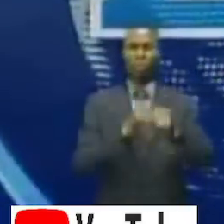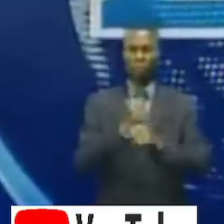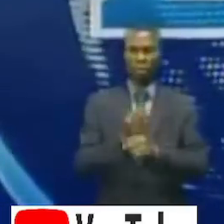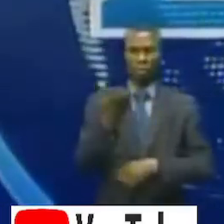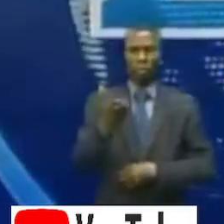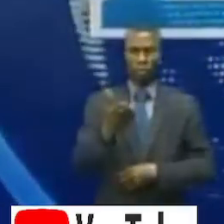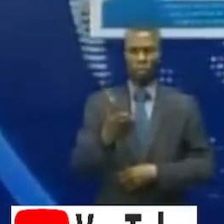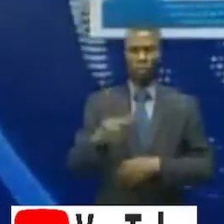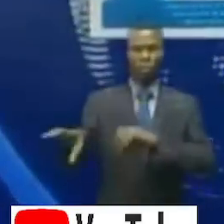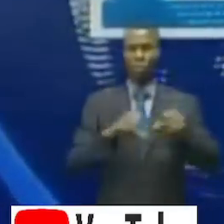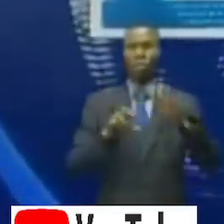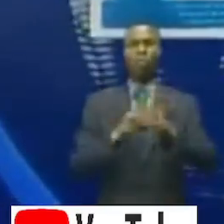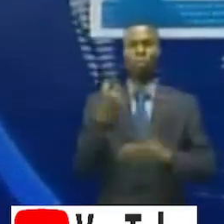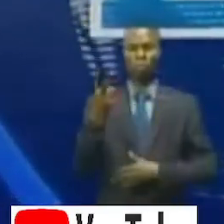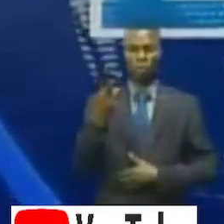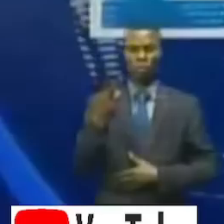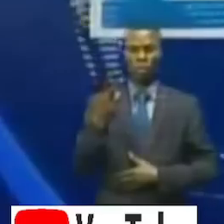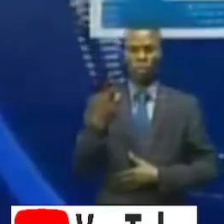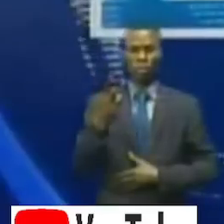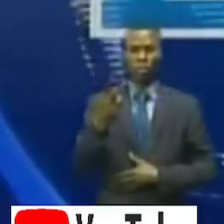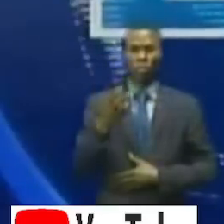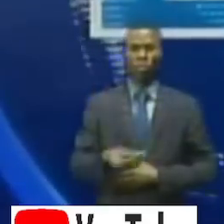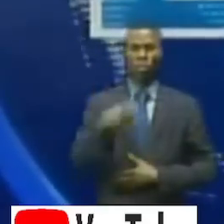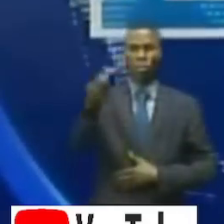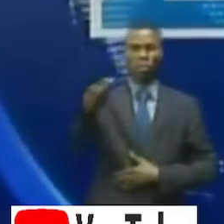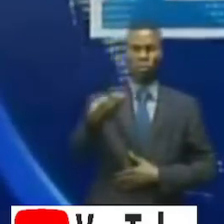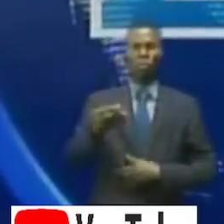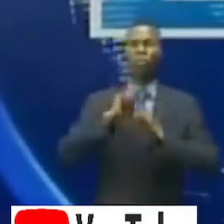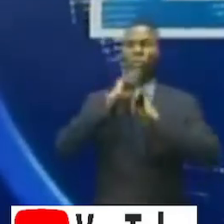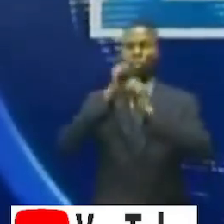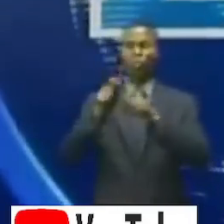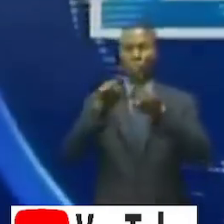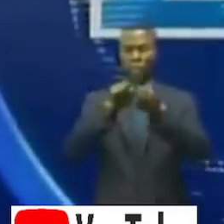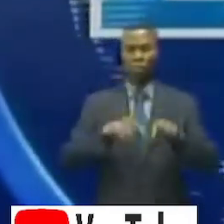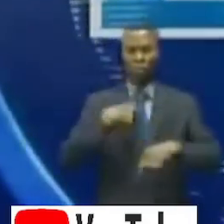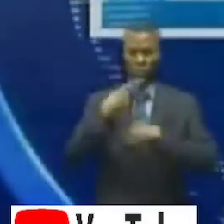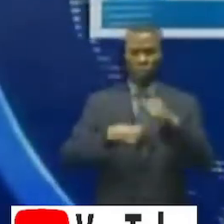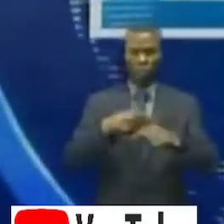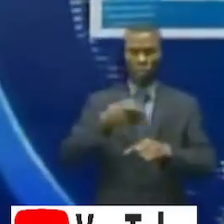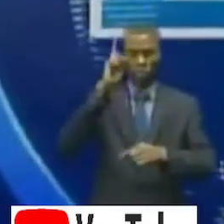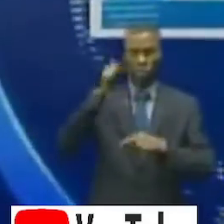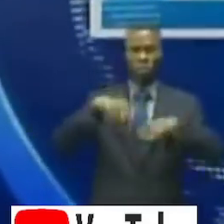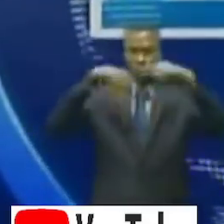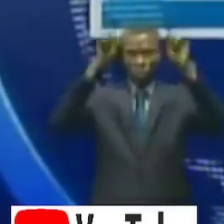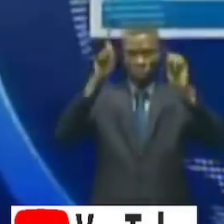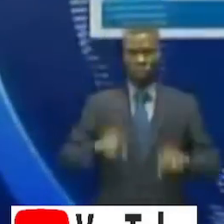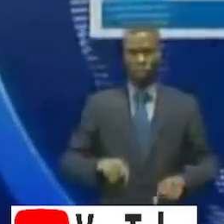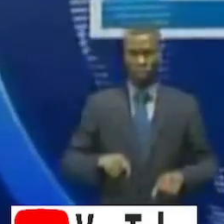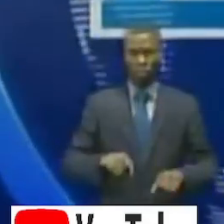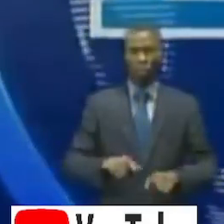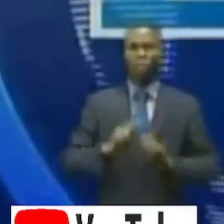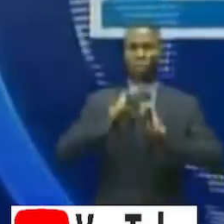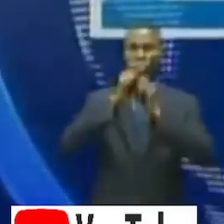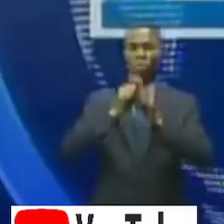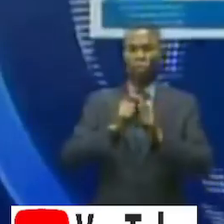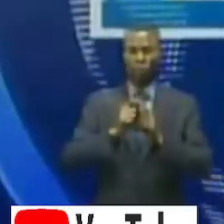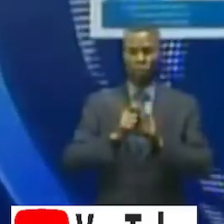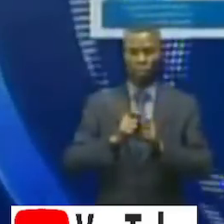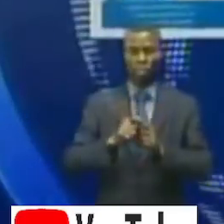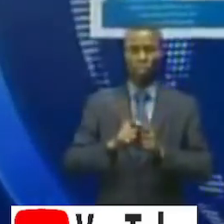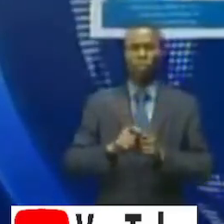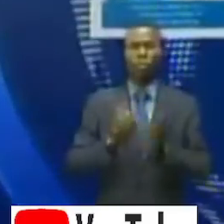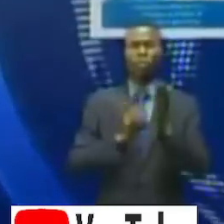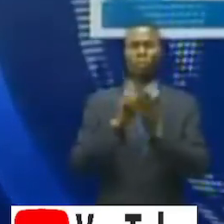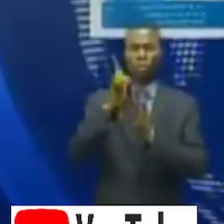une double cérémonie marquée par la remise des prix ainsi que le lancement de la première édition du prix Tombwana par